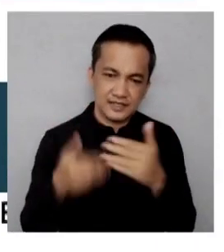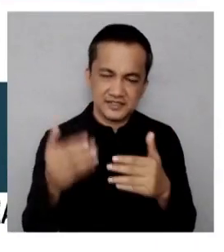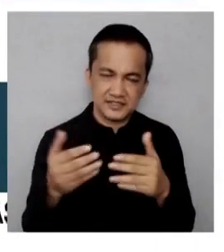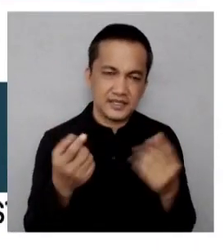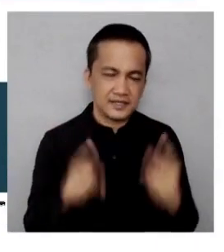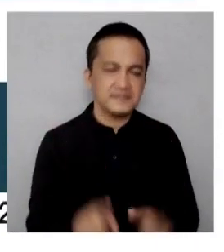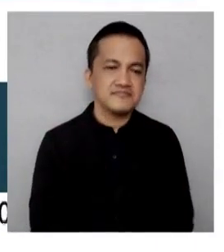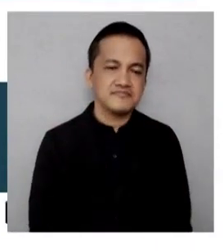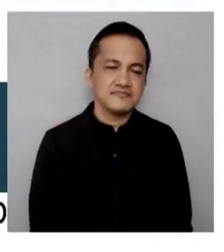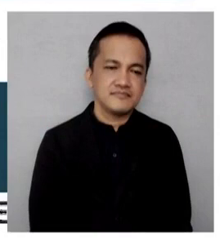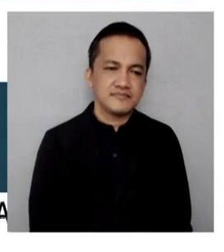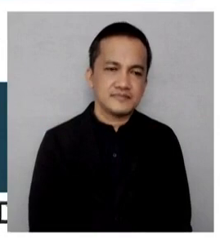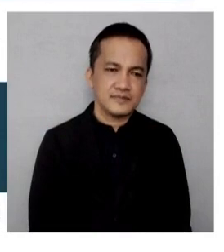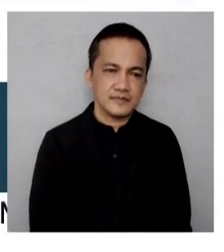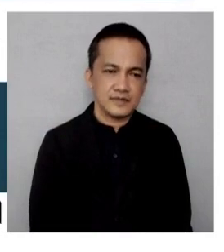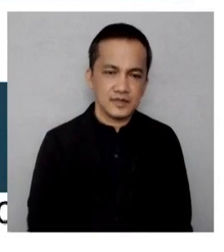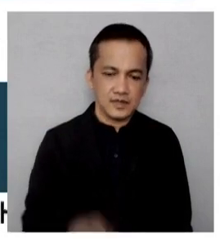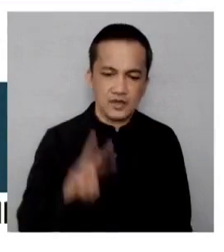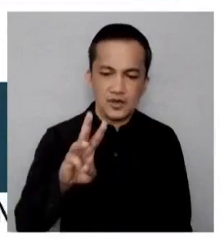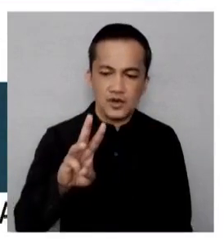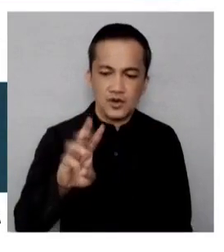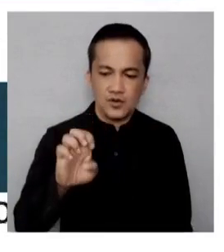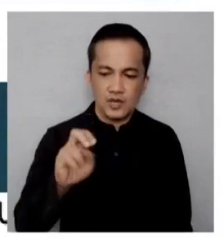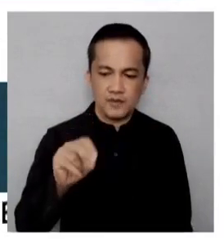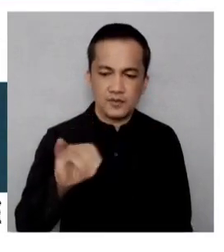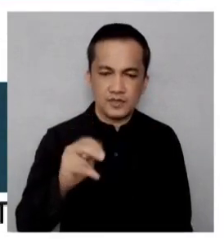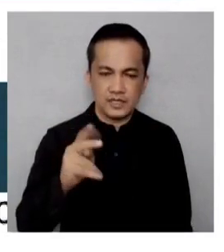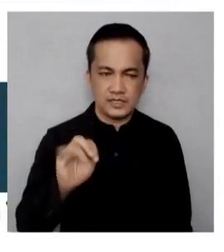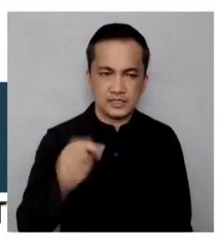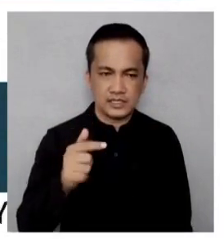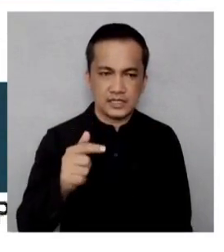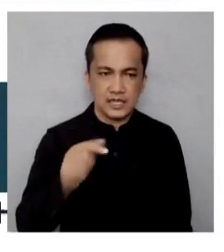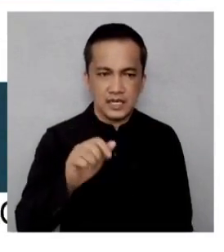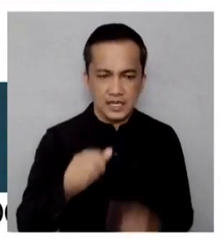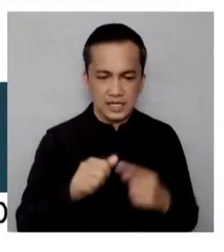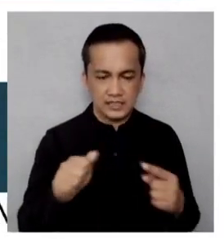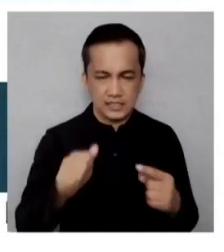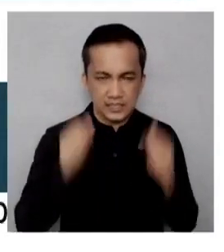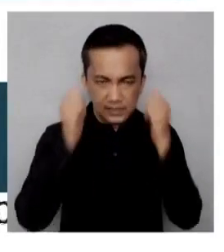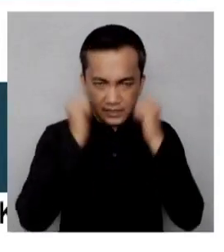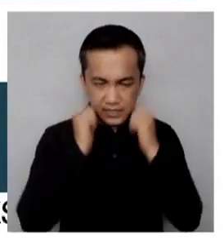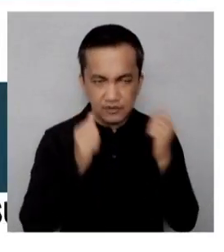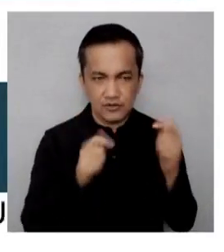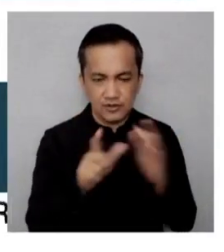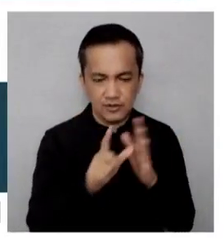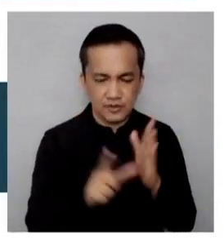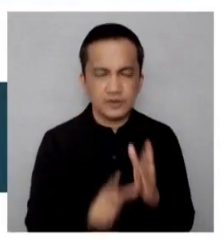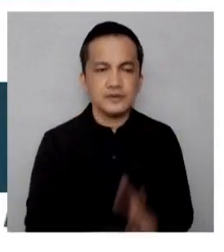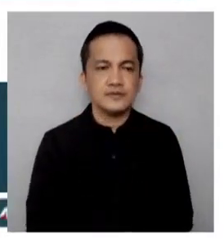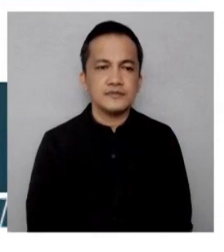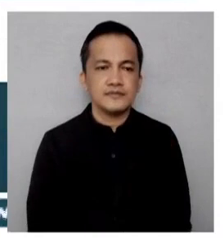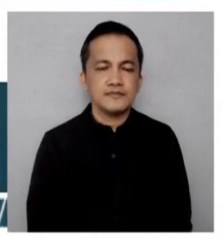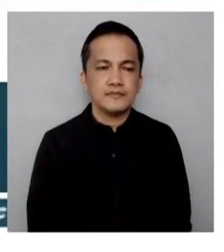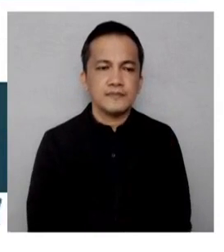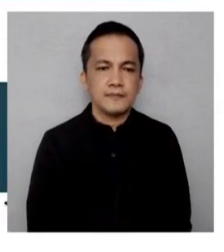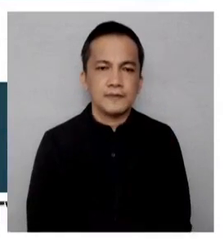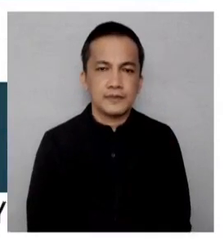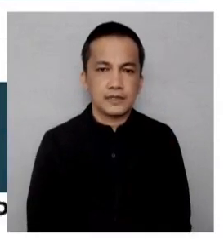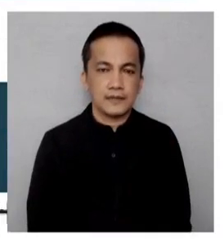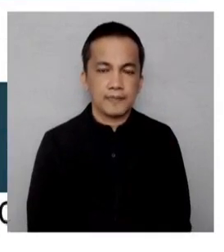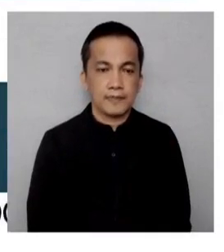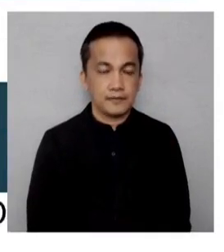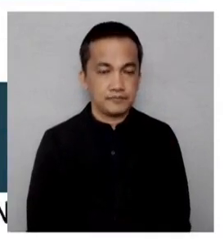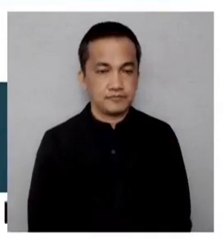nangyayari. You're weaponizing basically the anti-terror law. I think in the case of